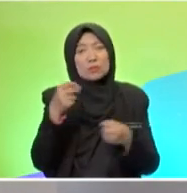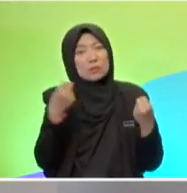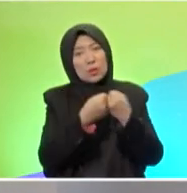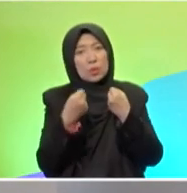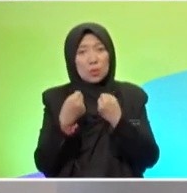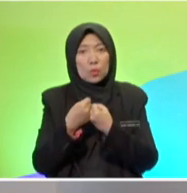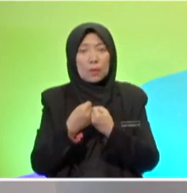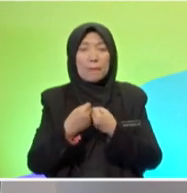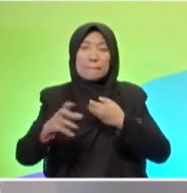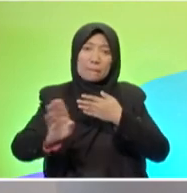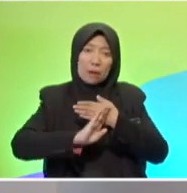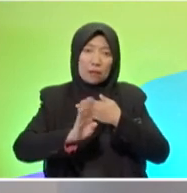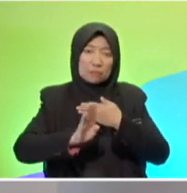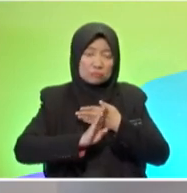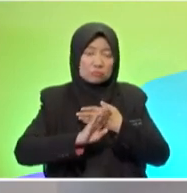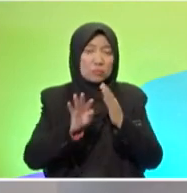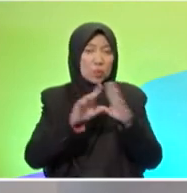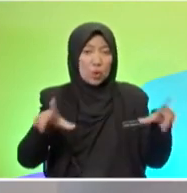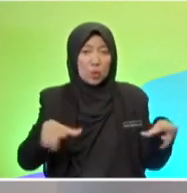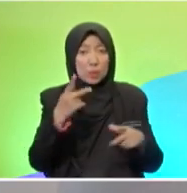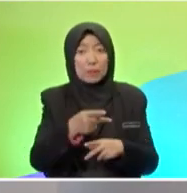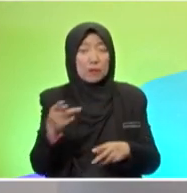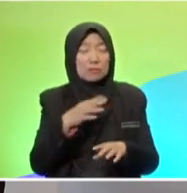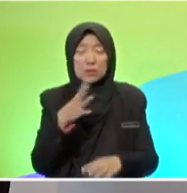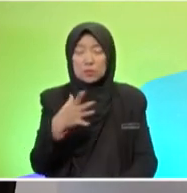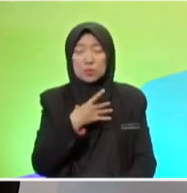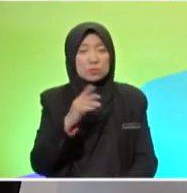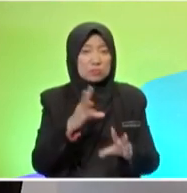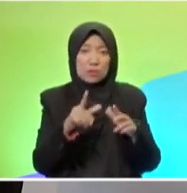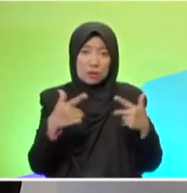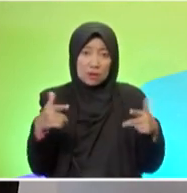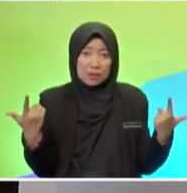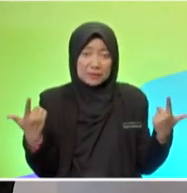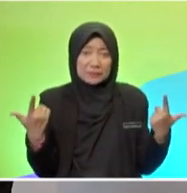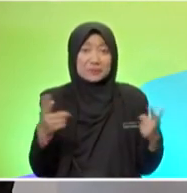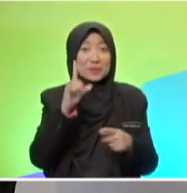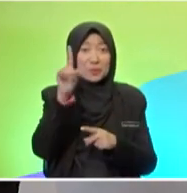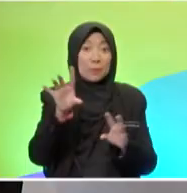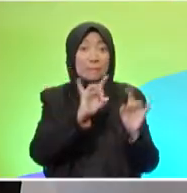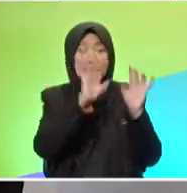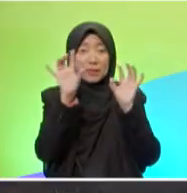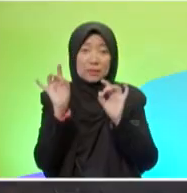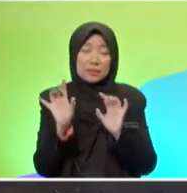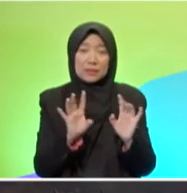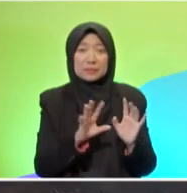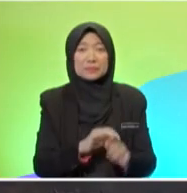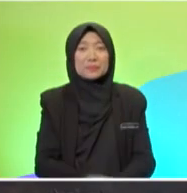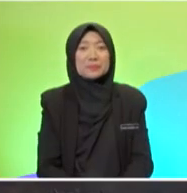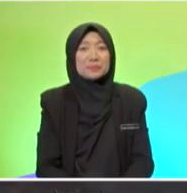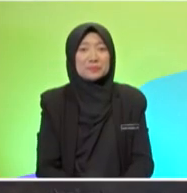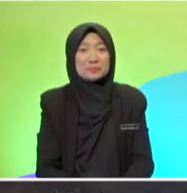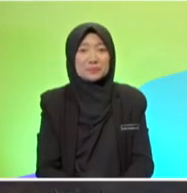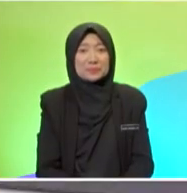bahaya kita akan melakukan penggaris yang kita sukai dan sebagainya Oke terbaik untuk lidah kita bagi satu bintang untuk dia hasilkan